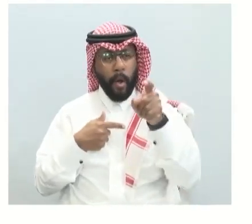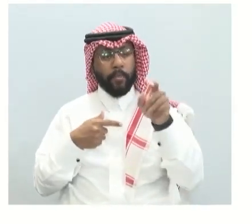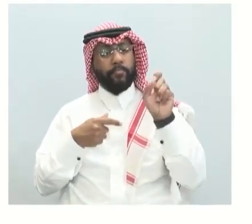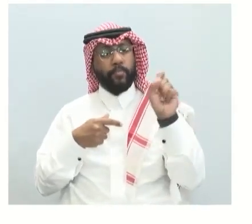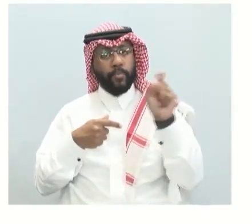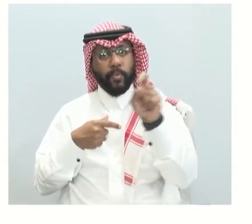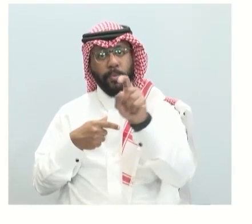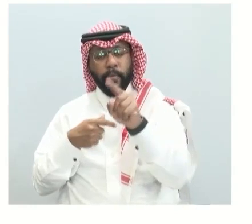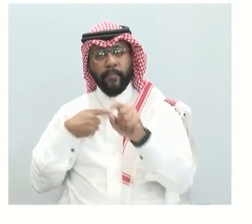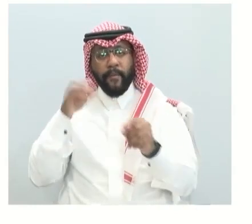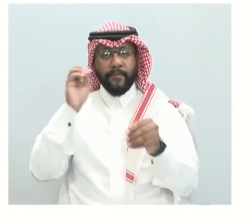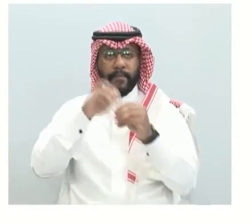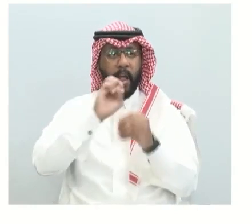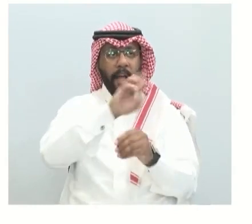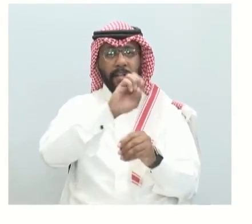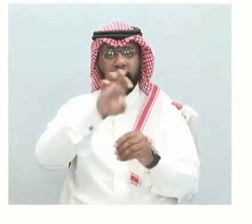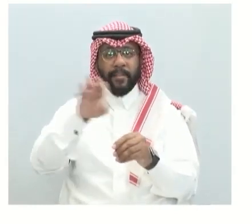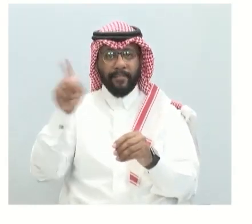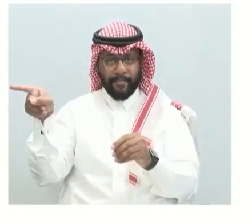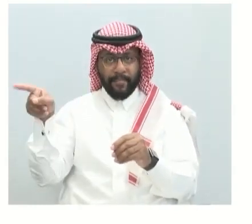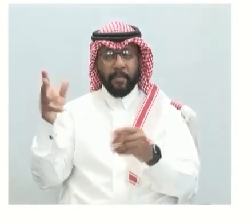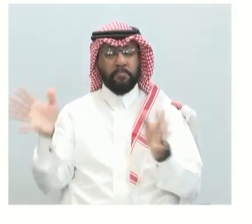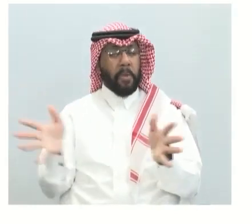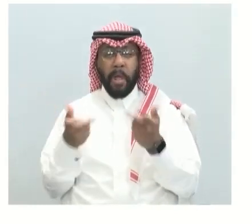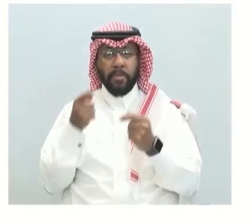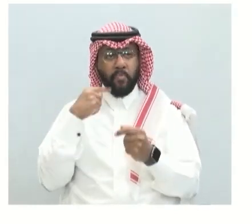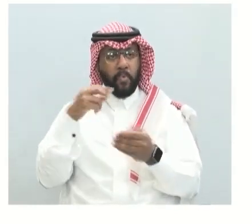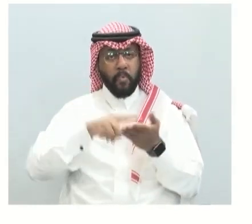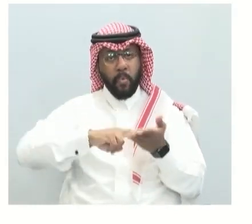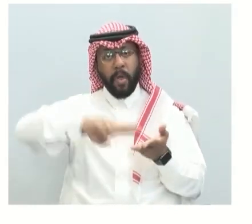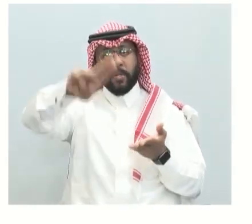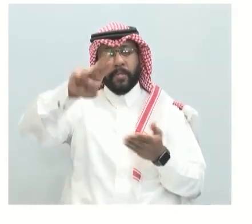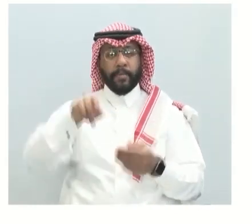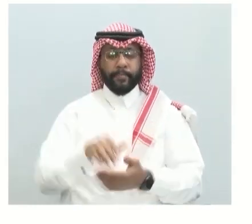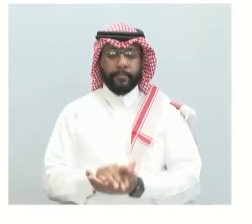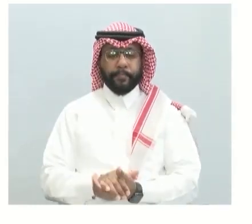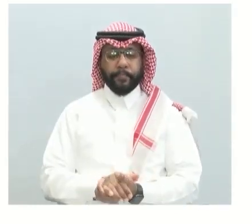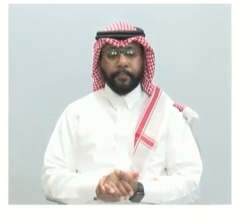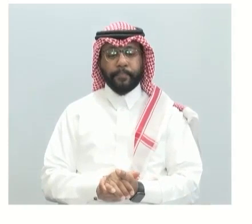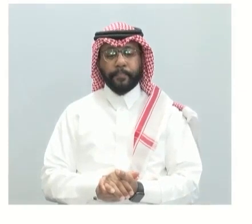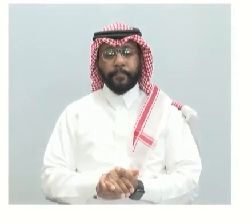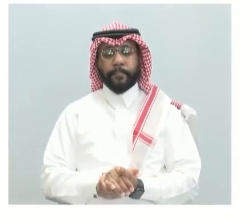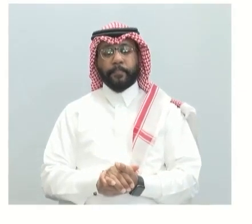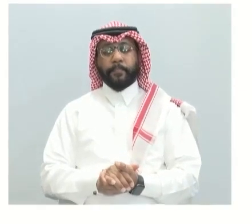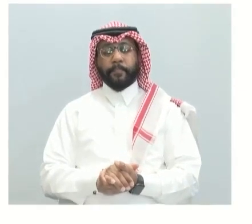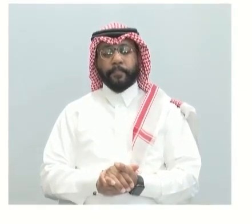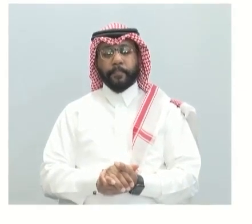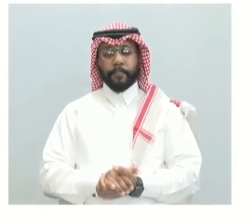التي انا اريد عمل مشاركه لها وبعدها اقوم بارسال الملف المشارك لهم